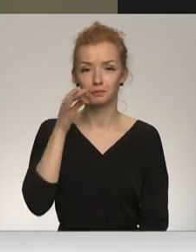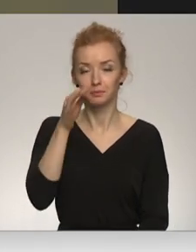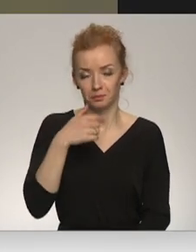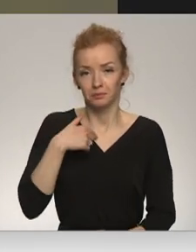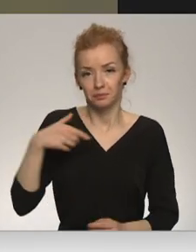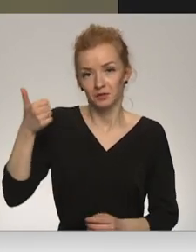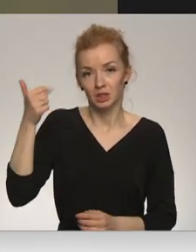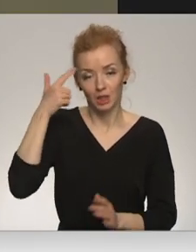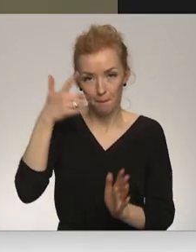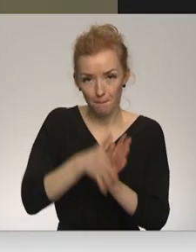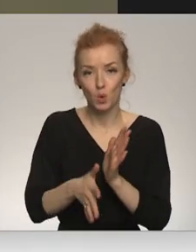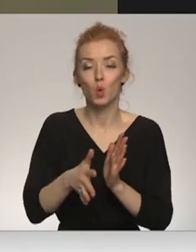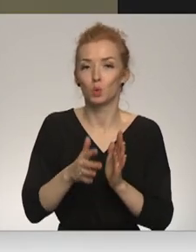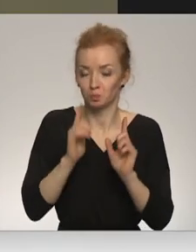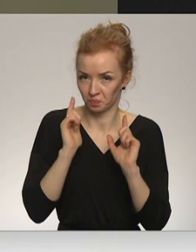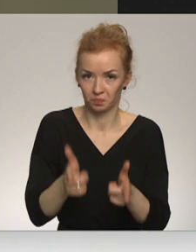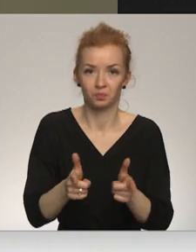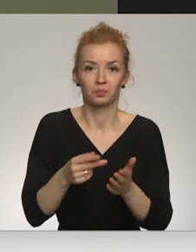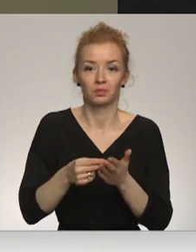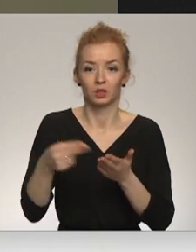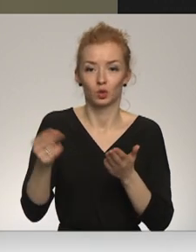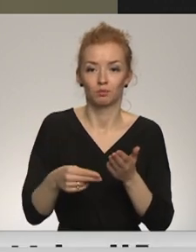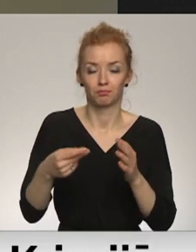Saprotoša, pretim nākoša,